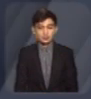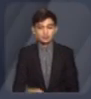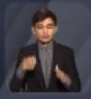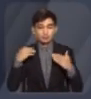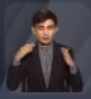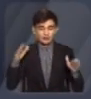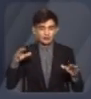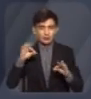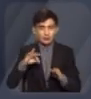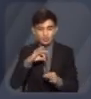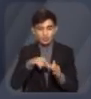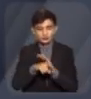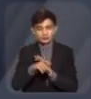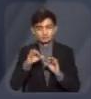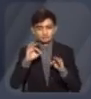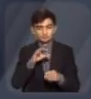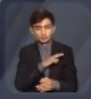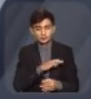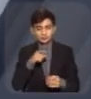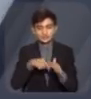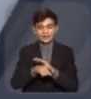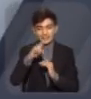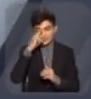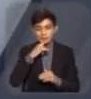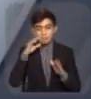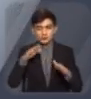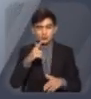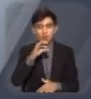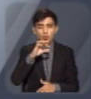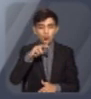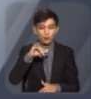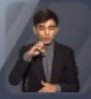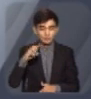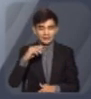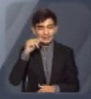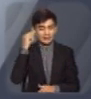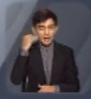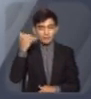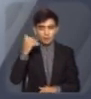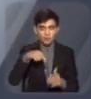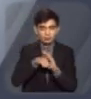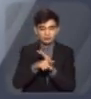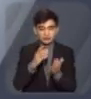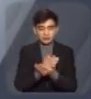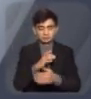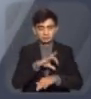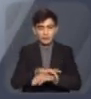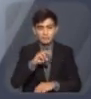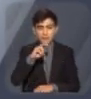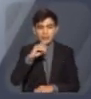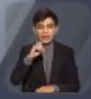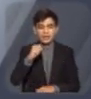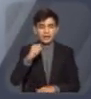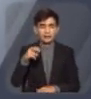Птицы с иероглифами. Как чиновники объяснили появление в Казахстане голубей с китайскими передатчиками? В двух областях были обнаружены